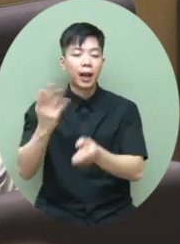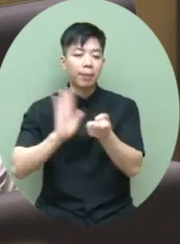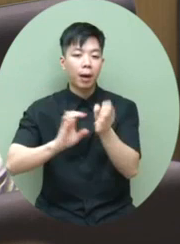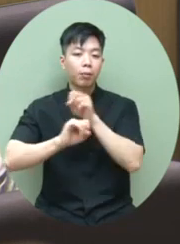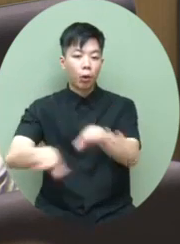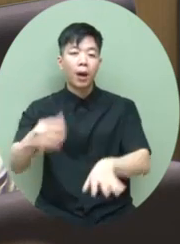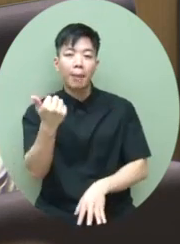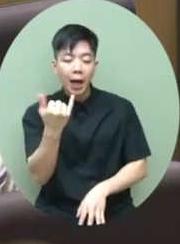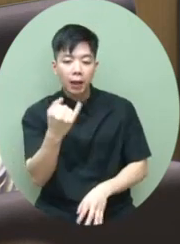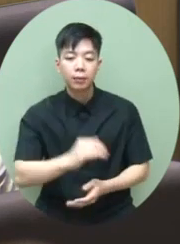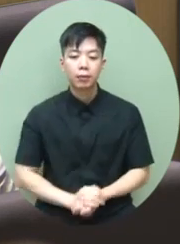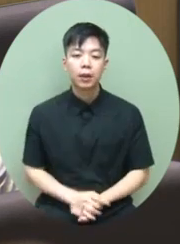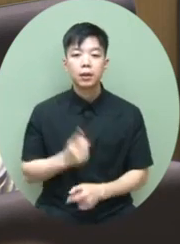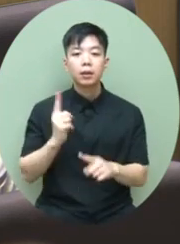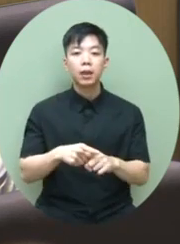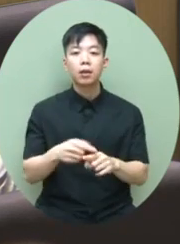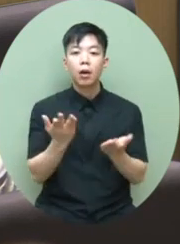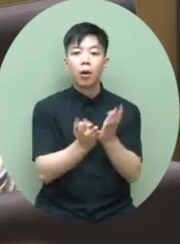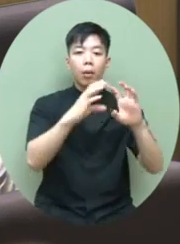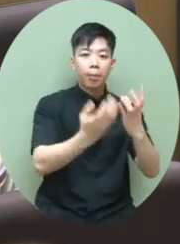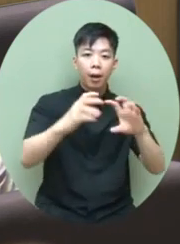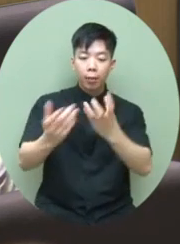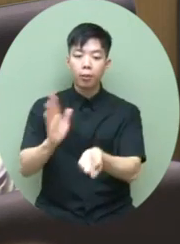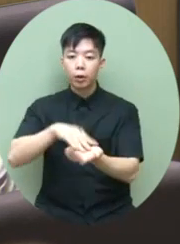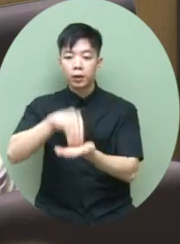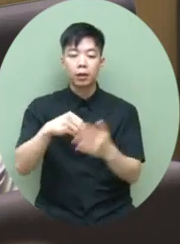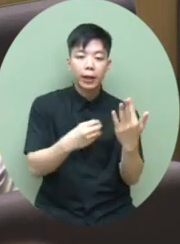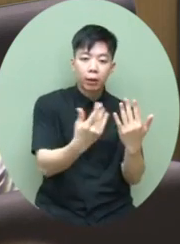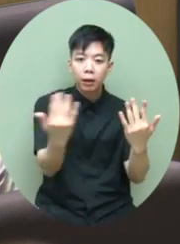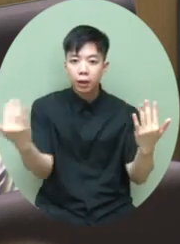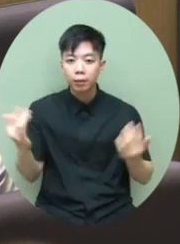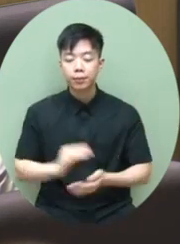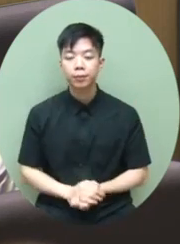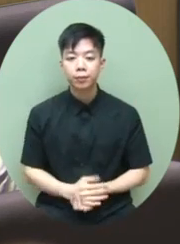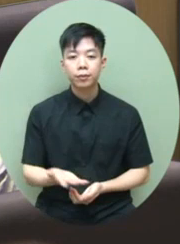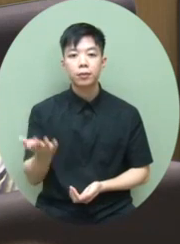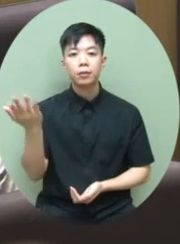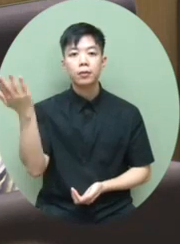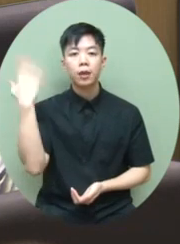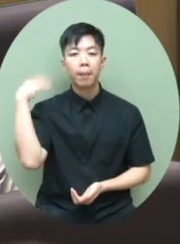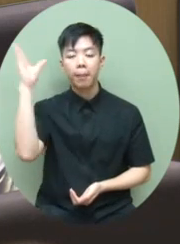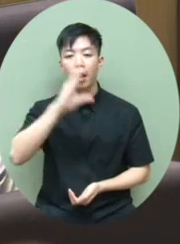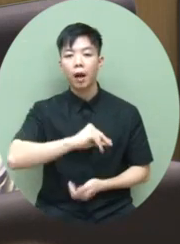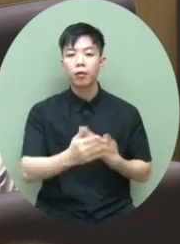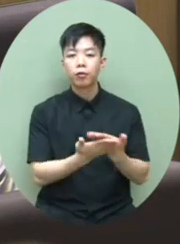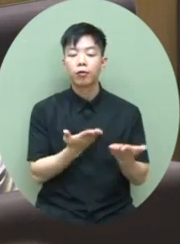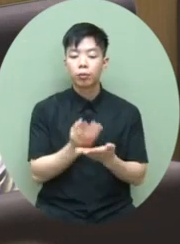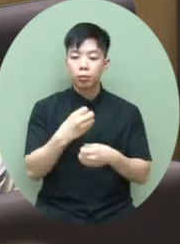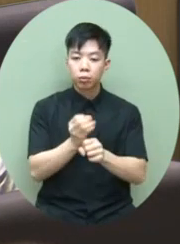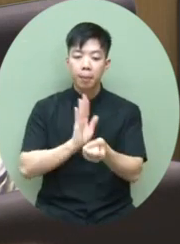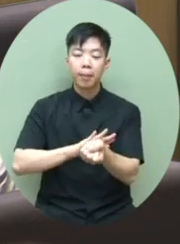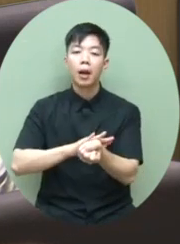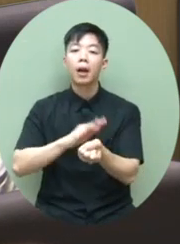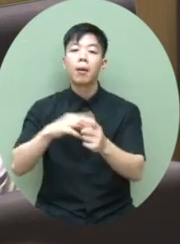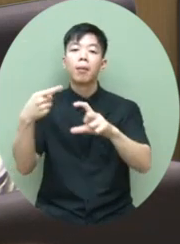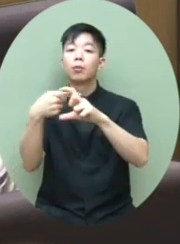入邊咧，其實嗰百幾個復檢呈陰性嘅人，其實尋晚佢哋係原址等候，定還是會安排佢哋